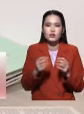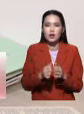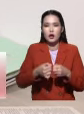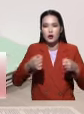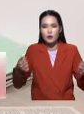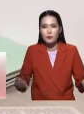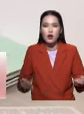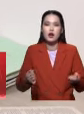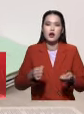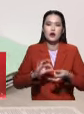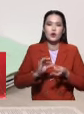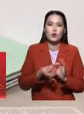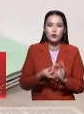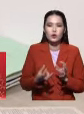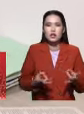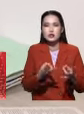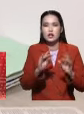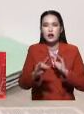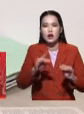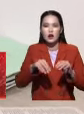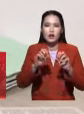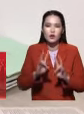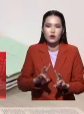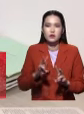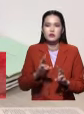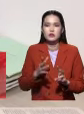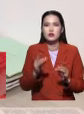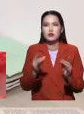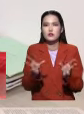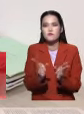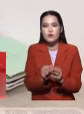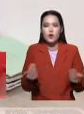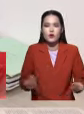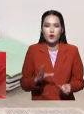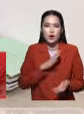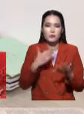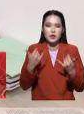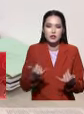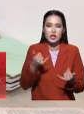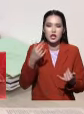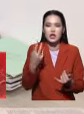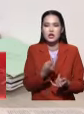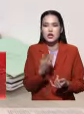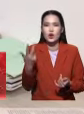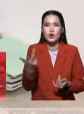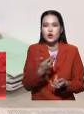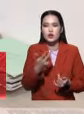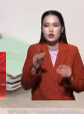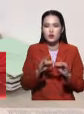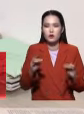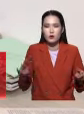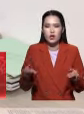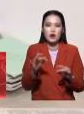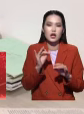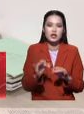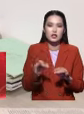жасалмаған, яғни ішінде кухниясы да бірге, душы да бірге болды. Ал қазір биыл екінші, үшінші общагаға көштік, яғни ішінде